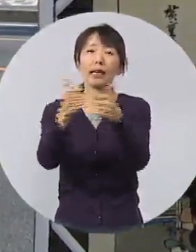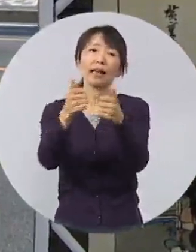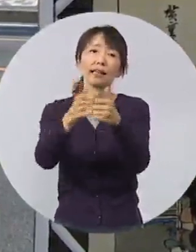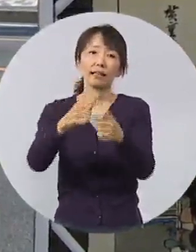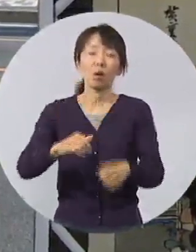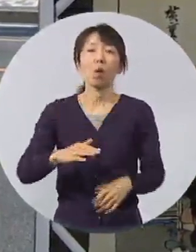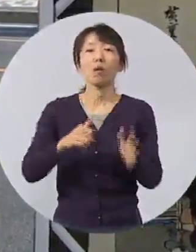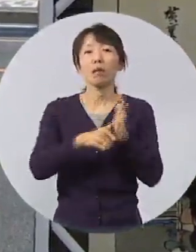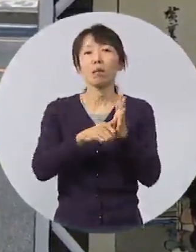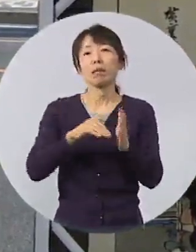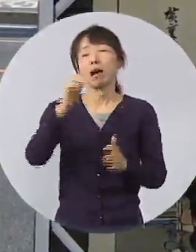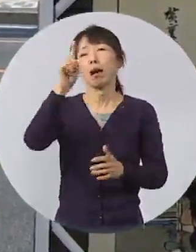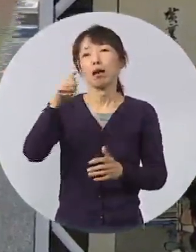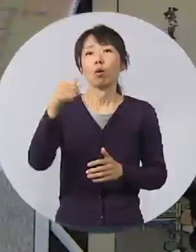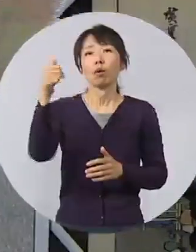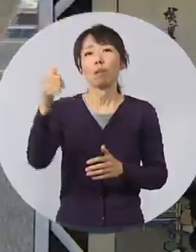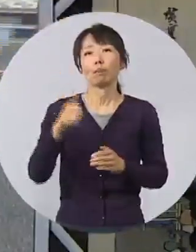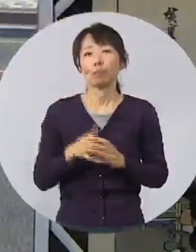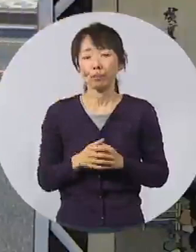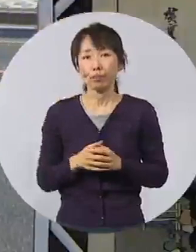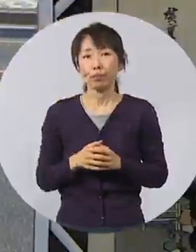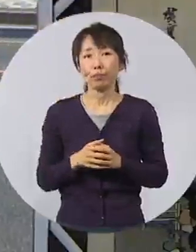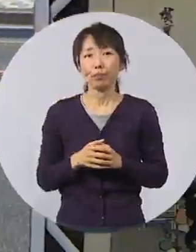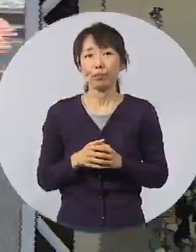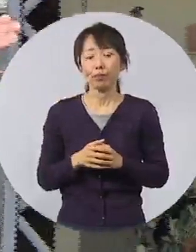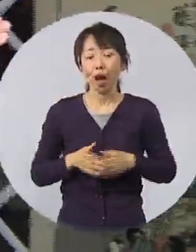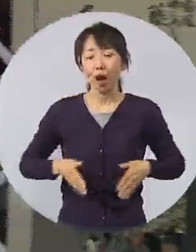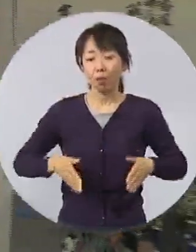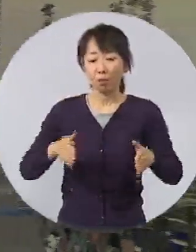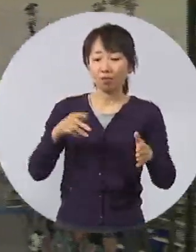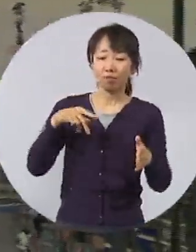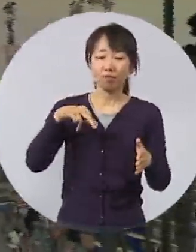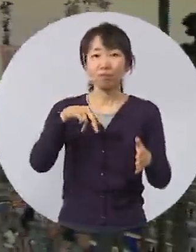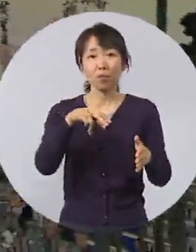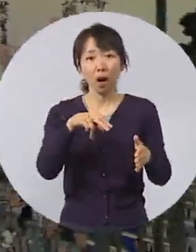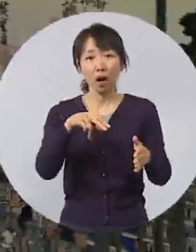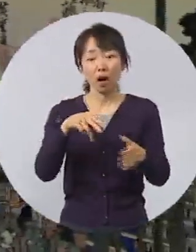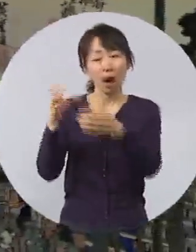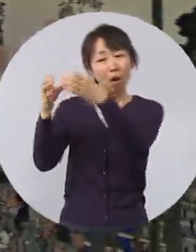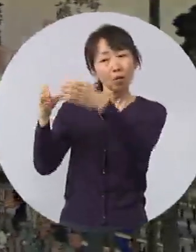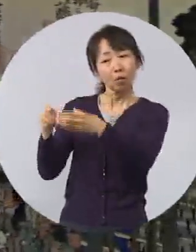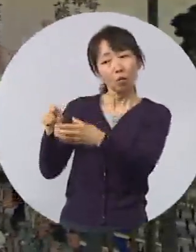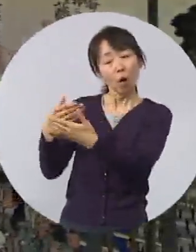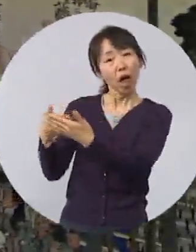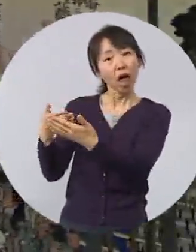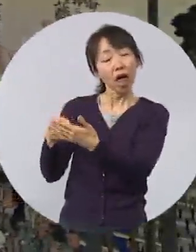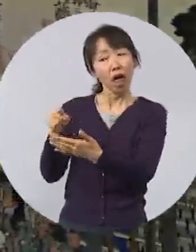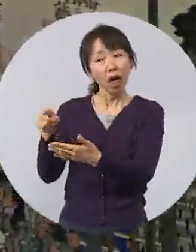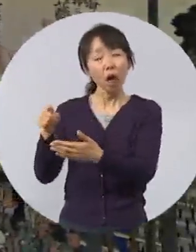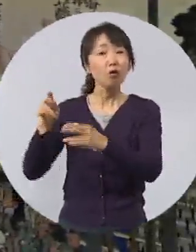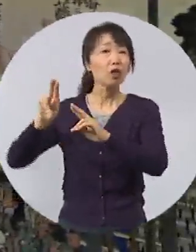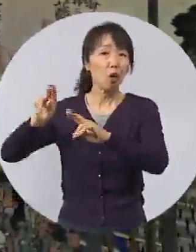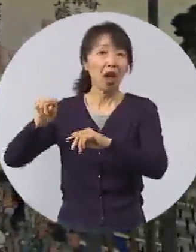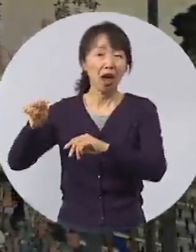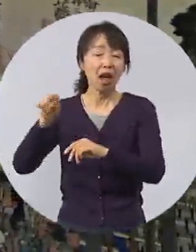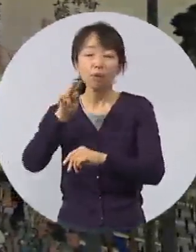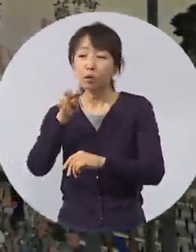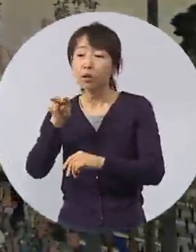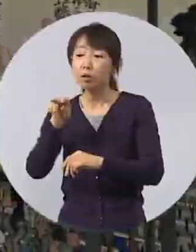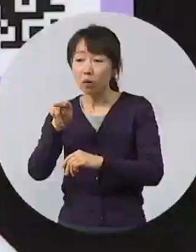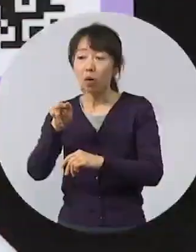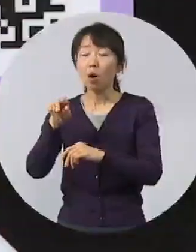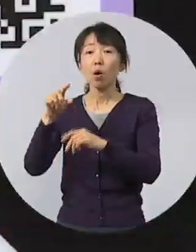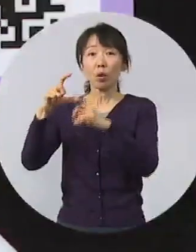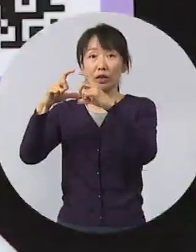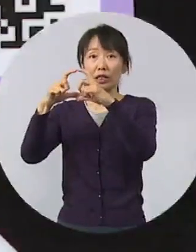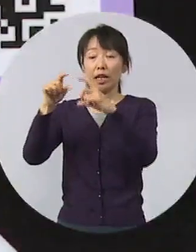です。 道を歩きながらふっとこの浮世絵を見ながらですね、今回 QR コードをつけましたので